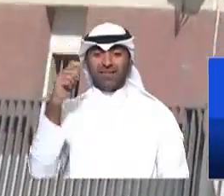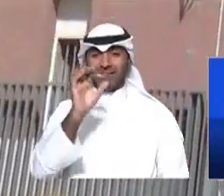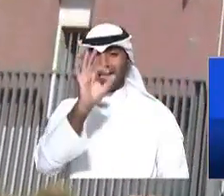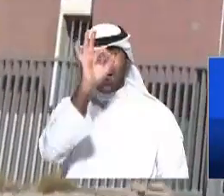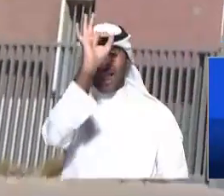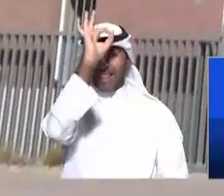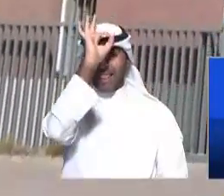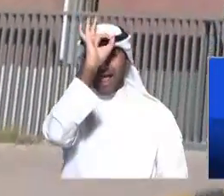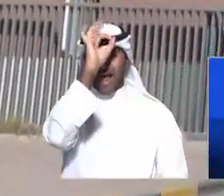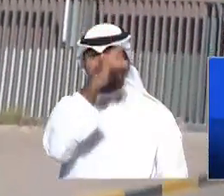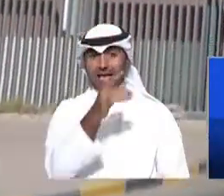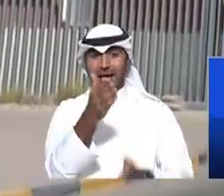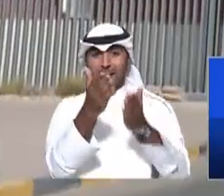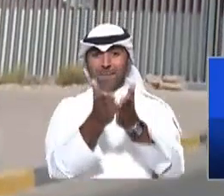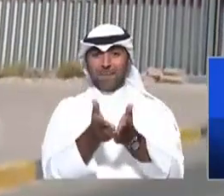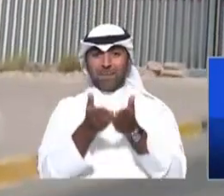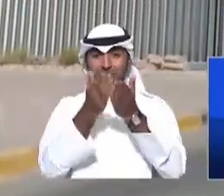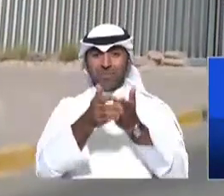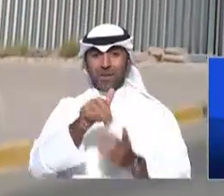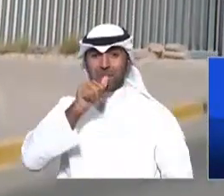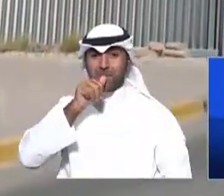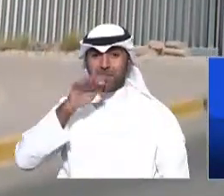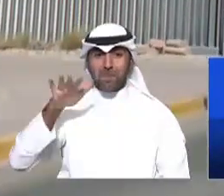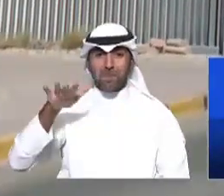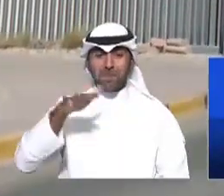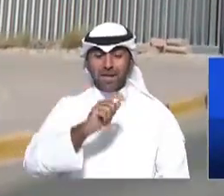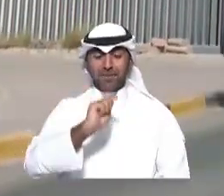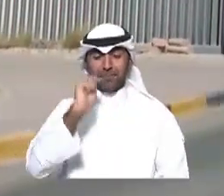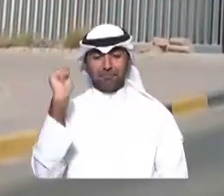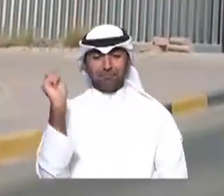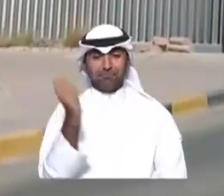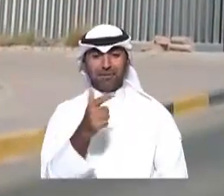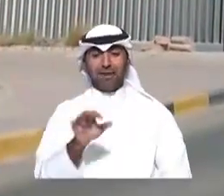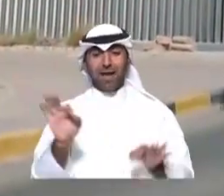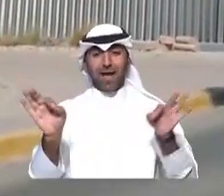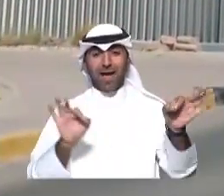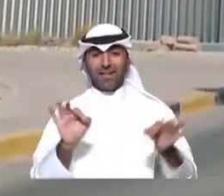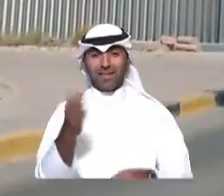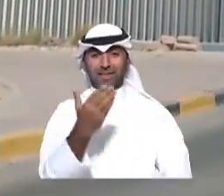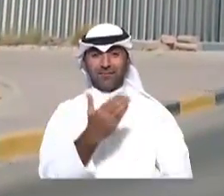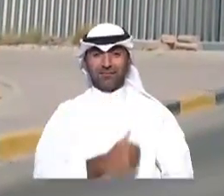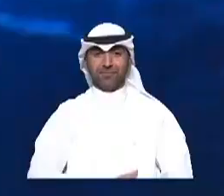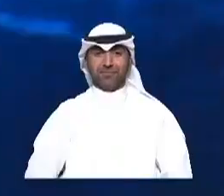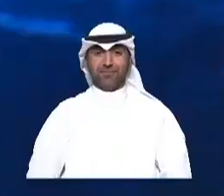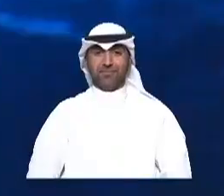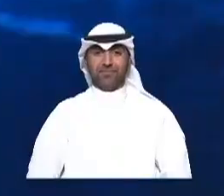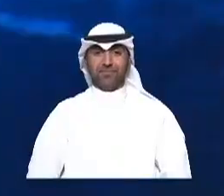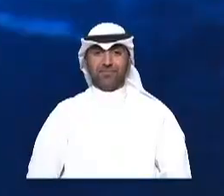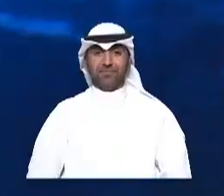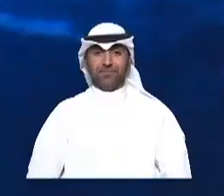جميع الأحداث وفق تكتيك بحري على المستوى.